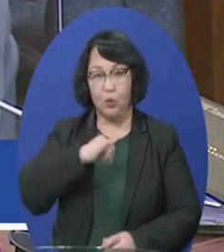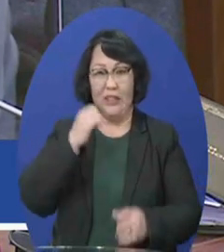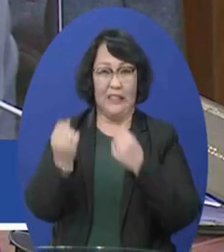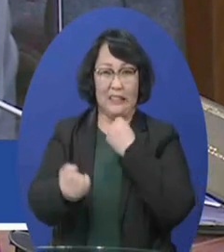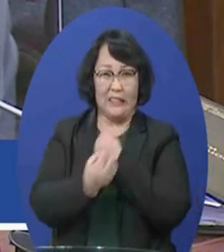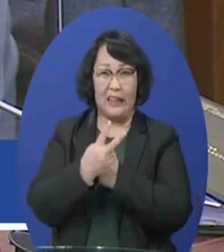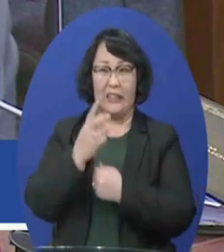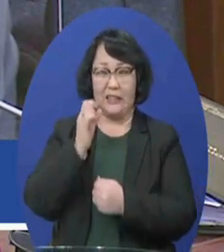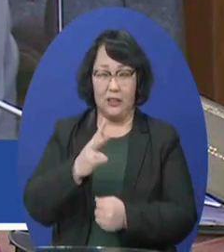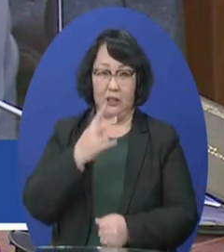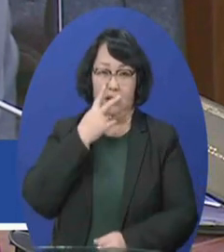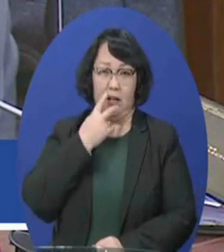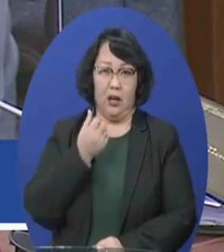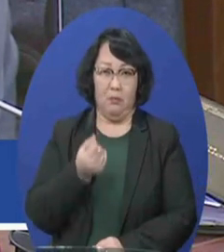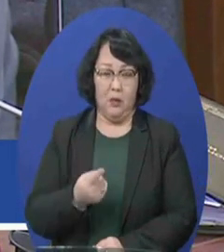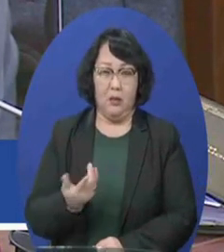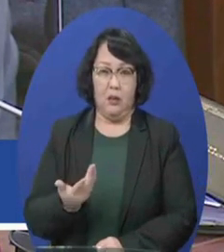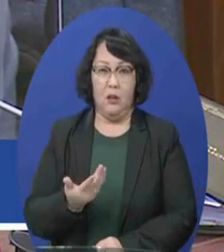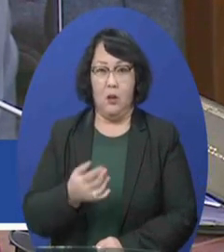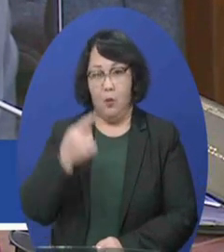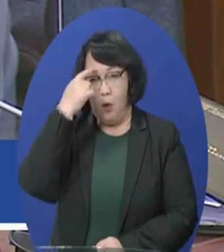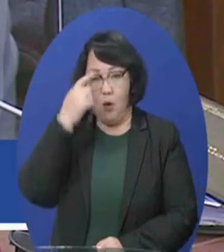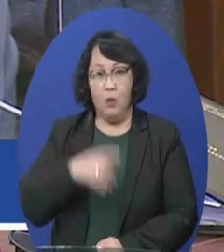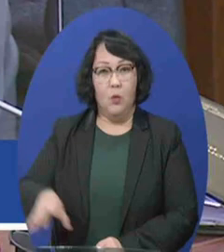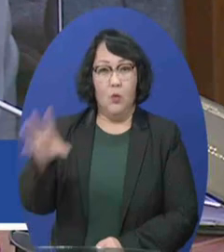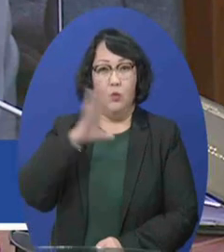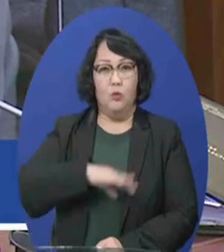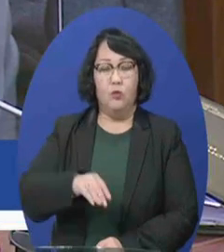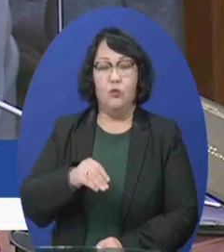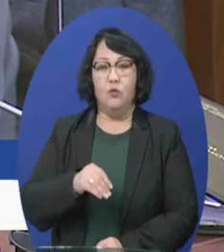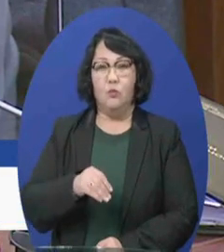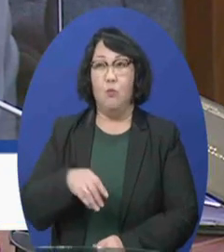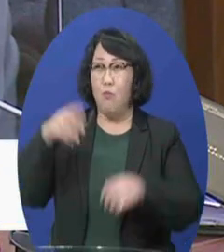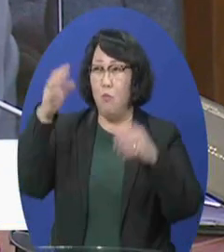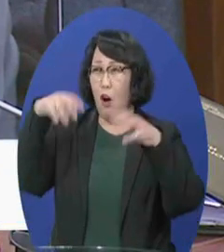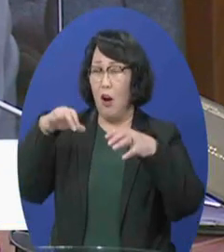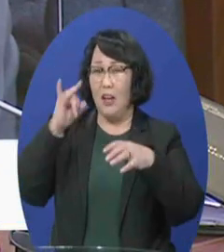Ер нь бол манай монголчууд бол нөгөө чон борооноор гэж ярьдаг.